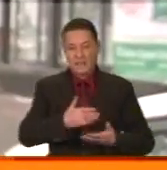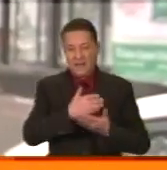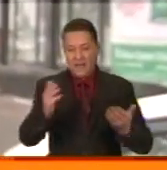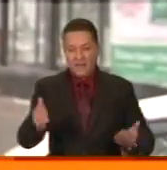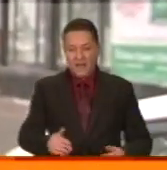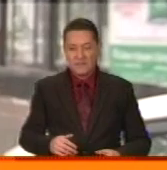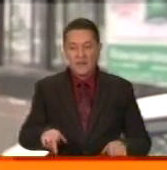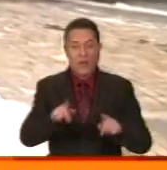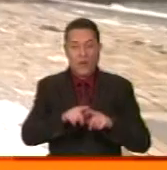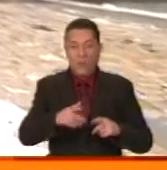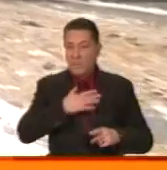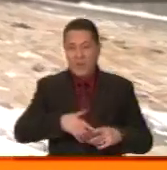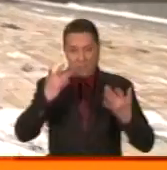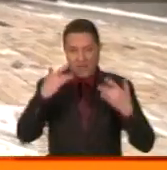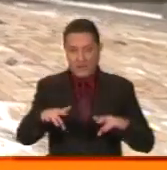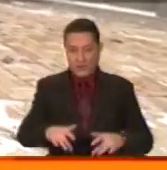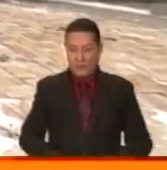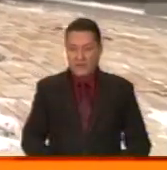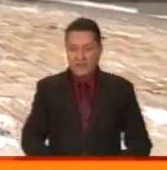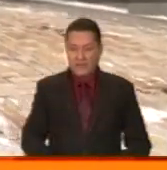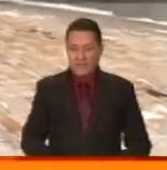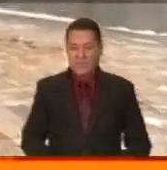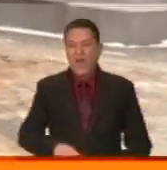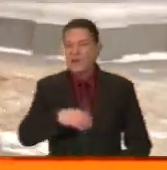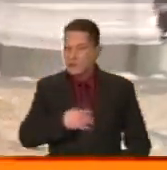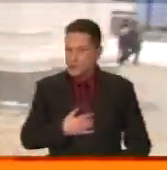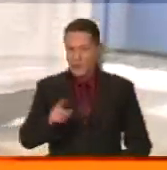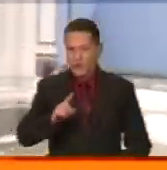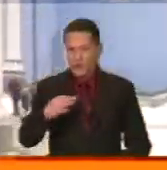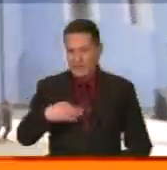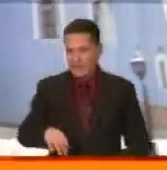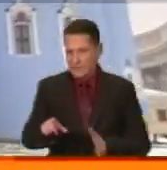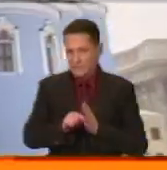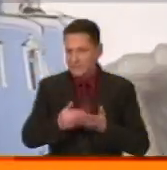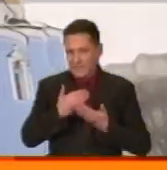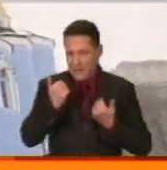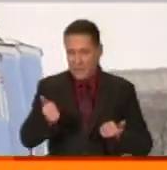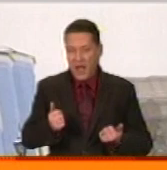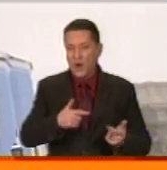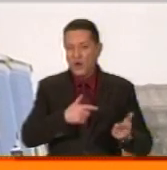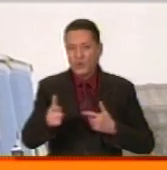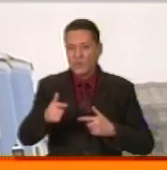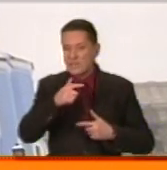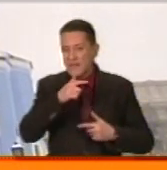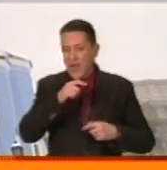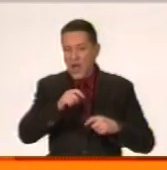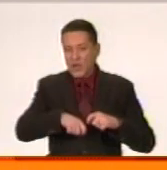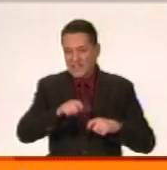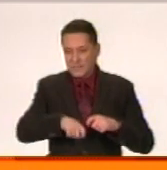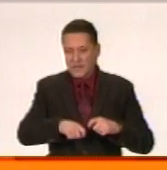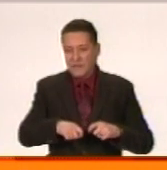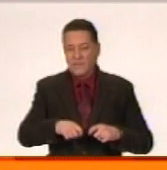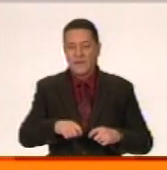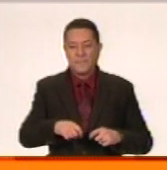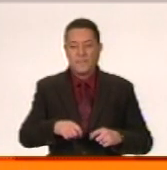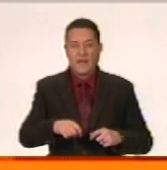Такий приємний сюрприз на службу. І дуже сумує, що син не поряд. Він закінчує школу та готується до іспитів. Через нього вона довго